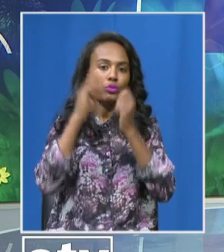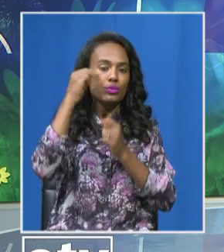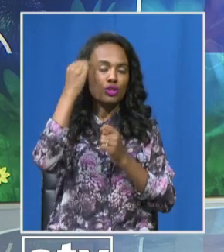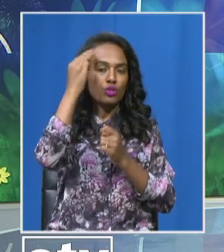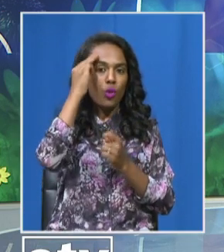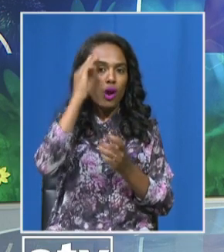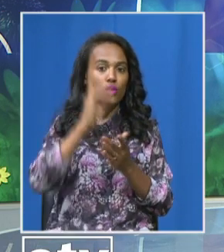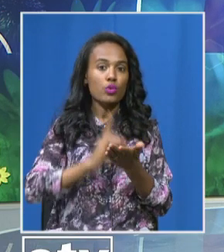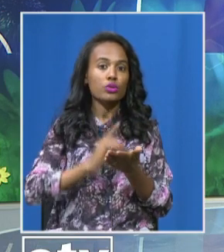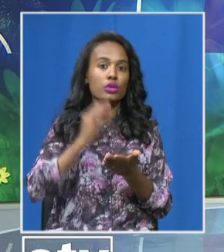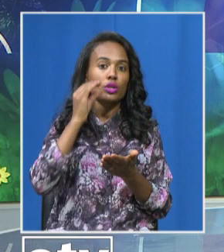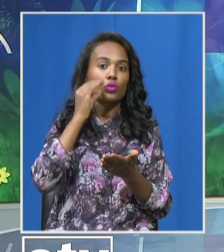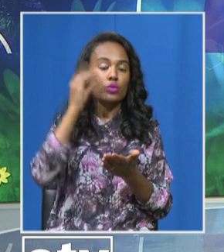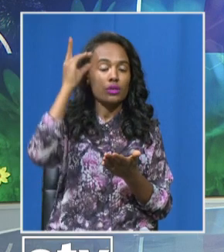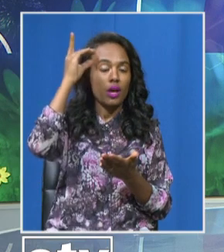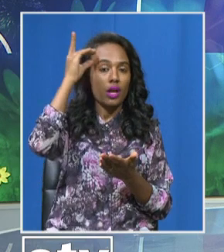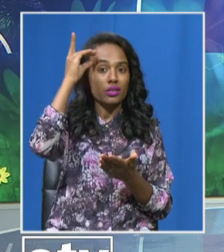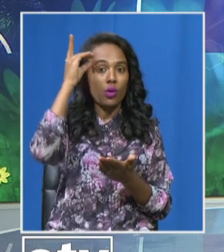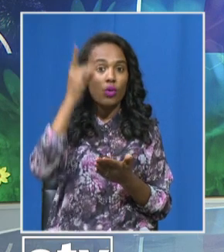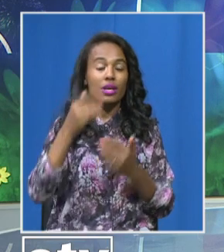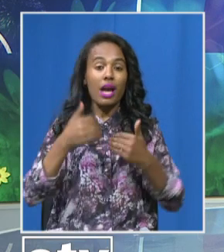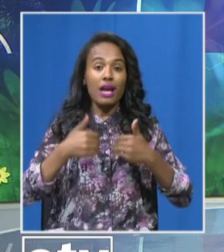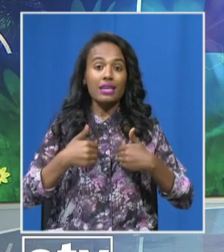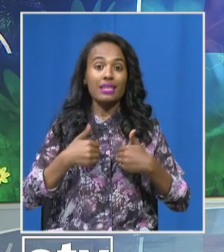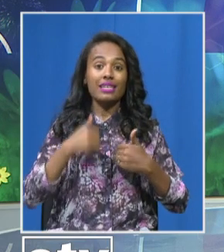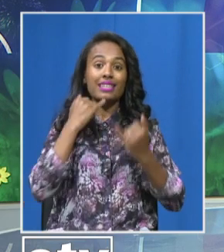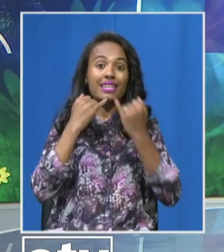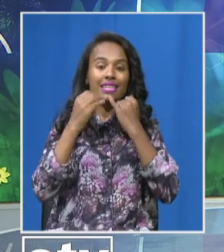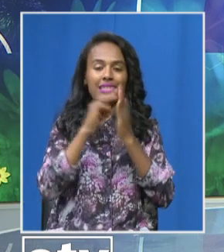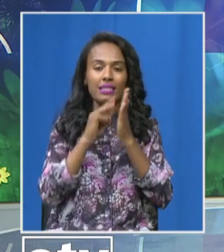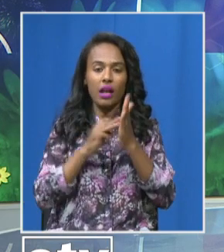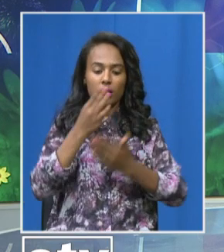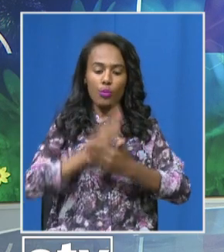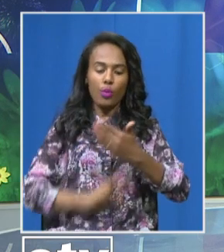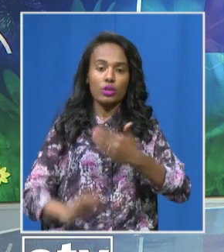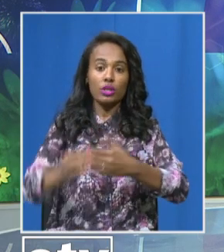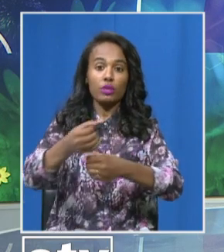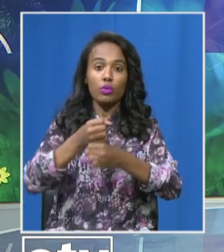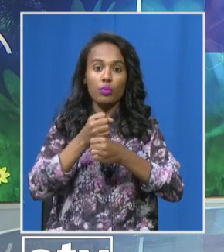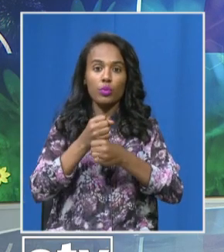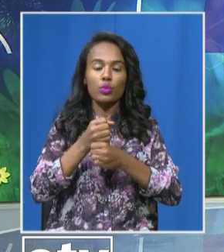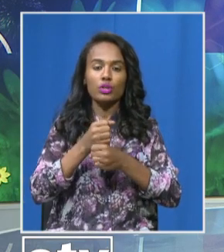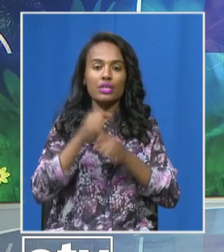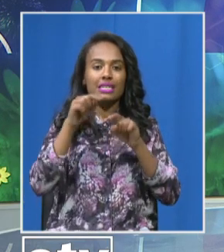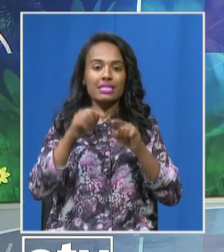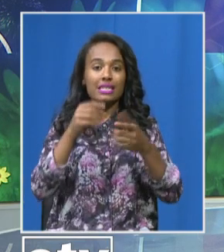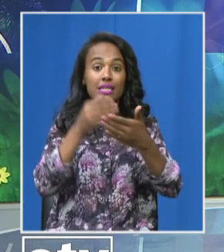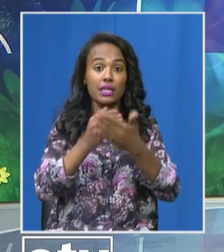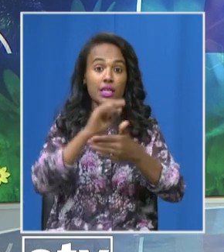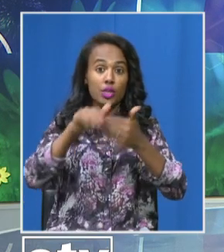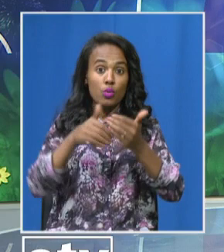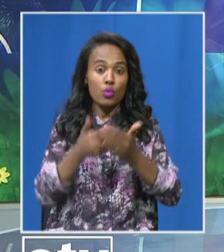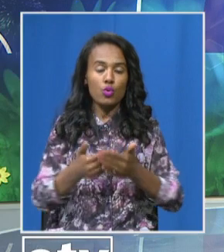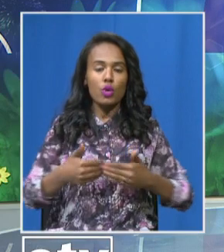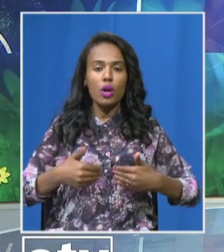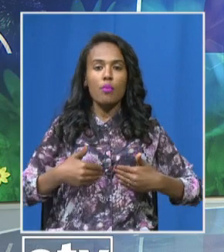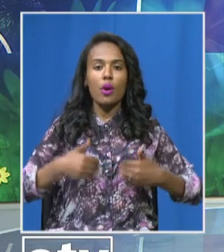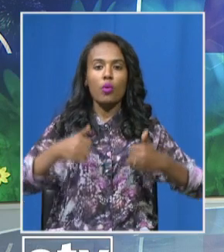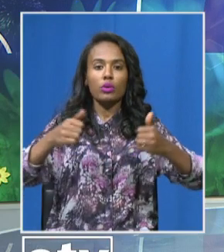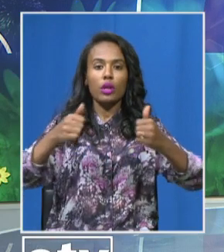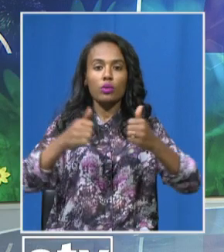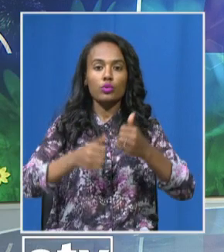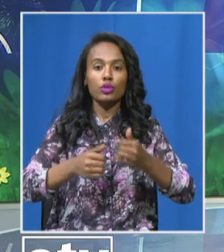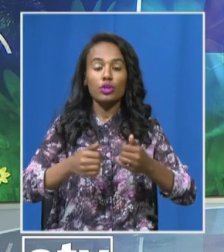ሚኒስትሯ ዶክተር ሂሩት ካሳው ያለንን የእርቅ ስርዓት በትውልድ ቅብብሎሽ እዚህ እንደደረሰ ሁሉ በወጣቶች